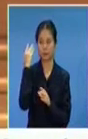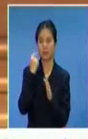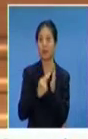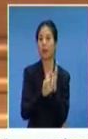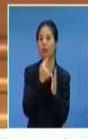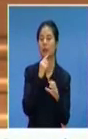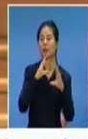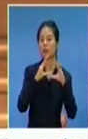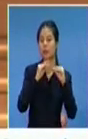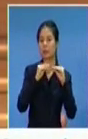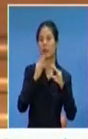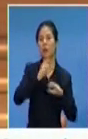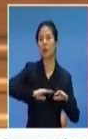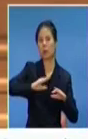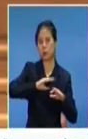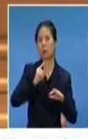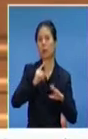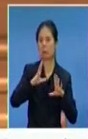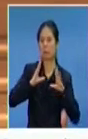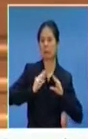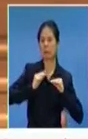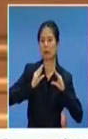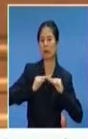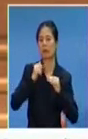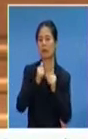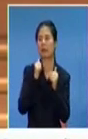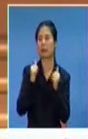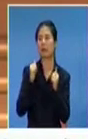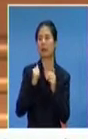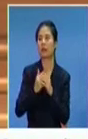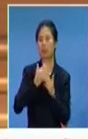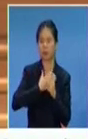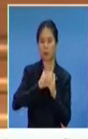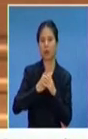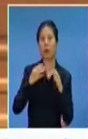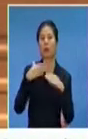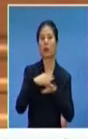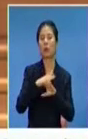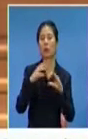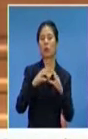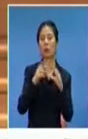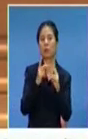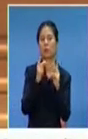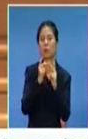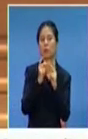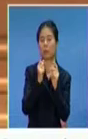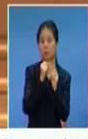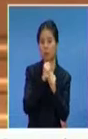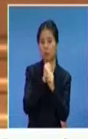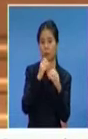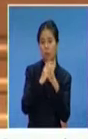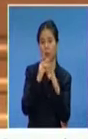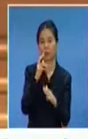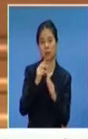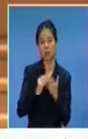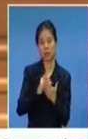แล้วทุกคนก็ออกับผมหมดเลยว่าเห็นด้วยจนผมต้องไปร่วมคณะไปประชุมกับท่านรัฐมนตรีว่าการกระทรวงศึกษาธิการ